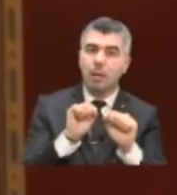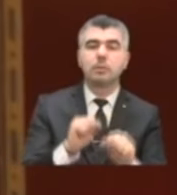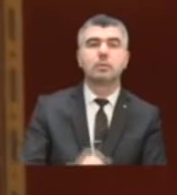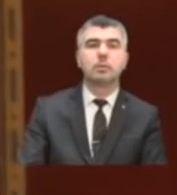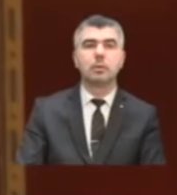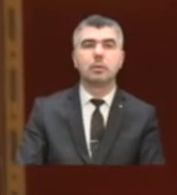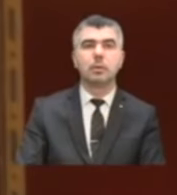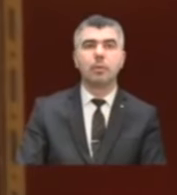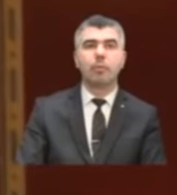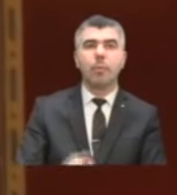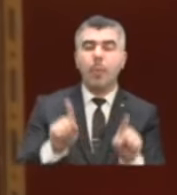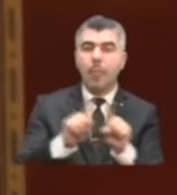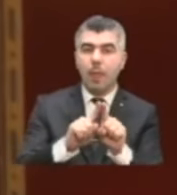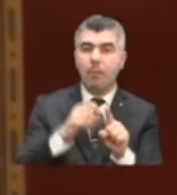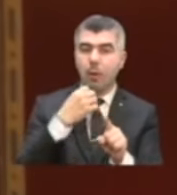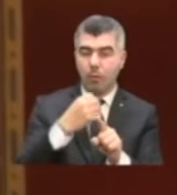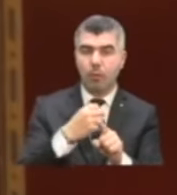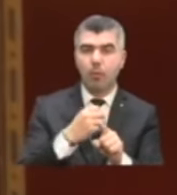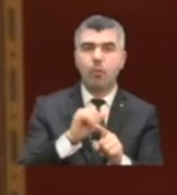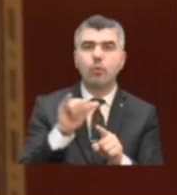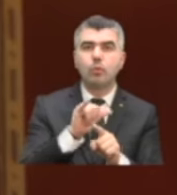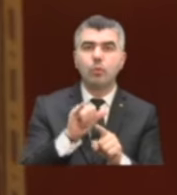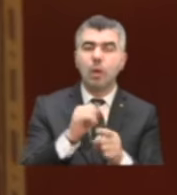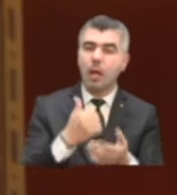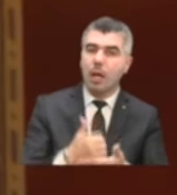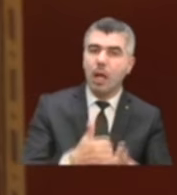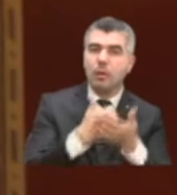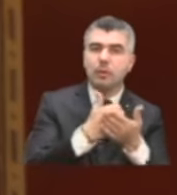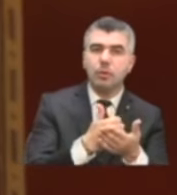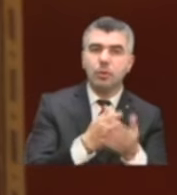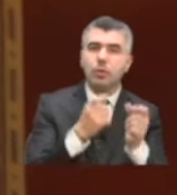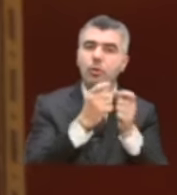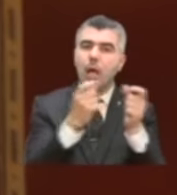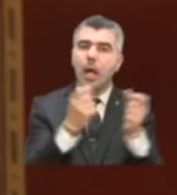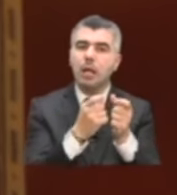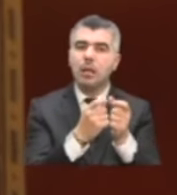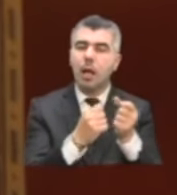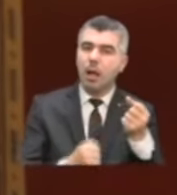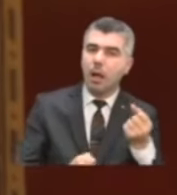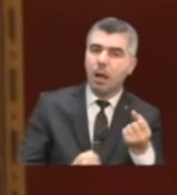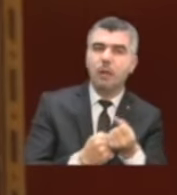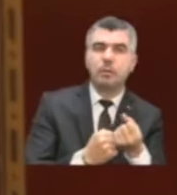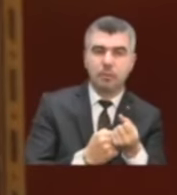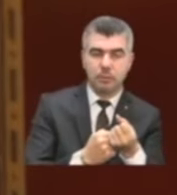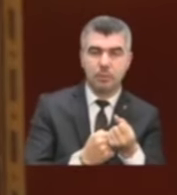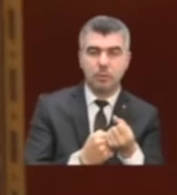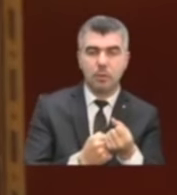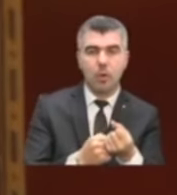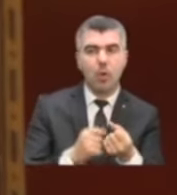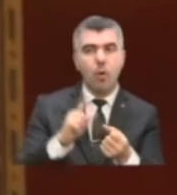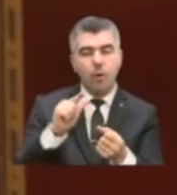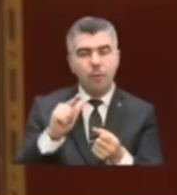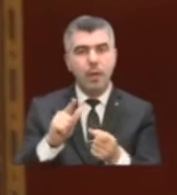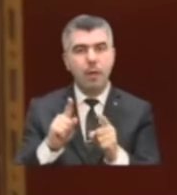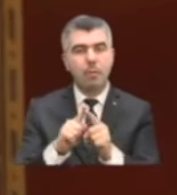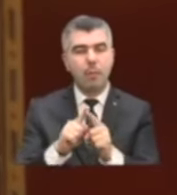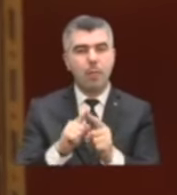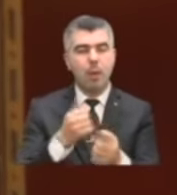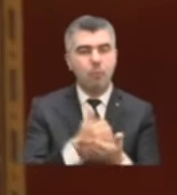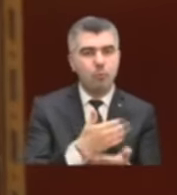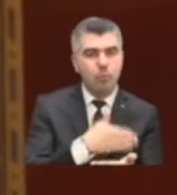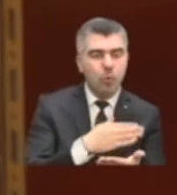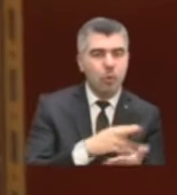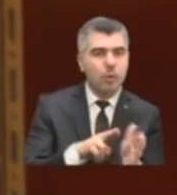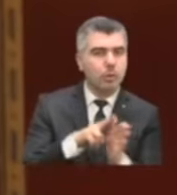هو دور الدوله؟ لانه الاعلام، دور الدوله هو تساعد المقاوله باش توقف، وعلى الاعلام على المقاولات المسؤوله كي تكون